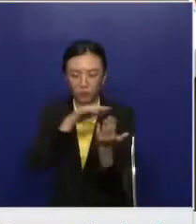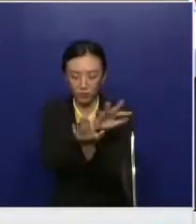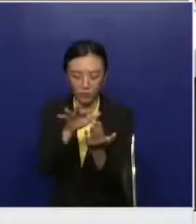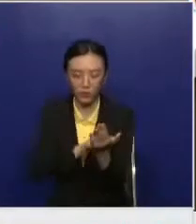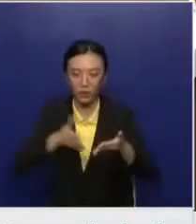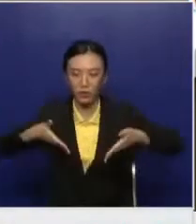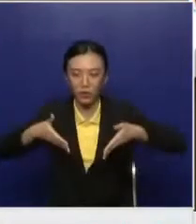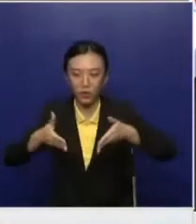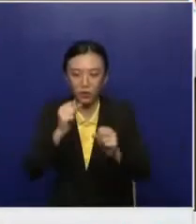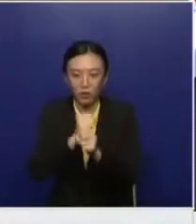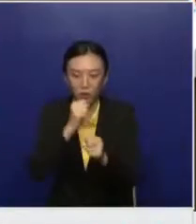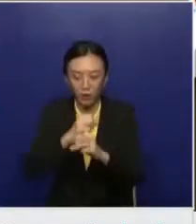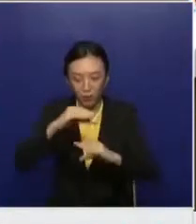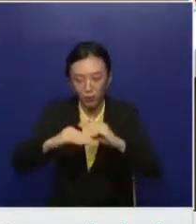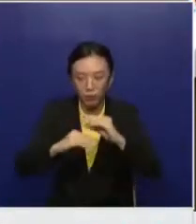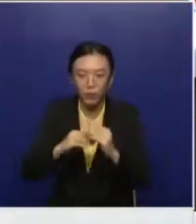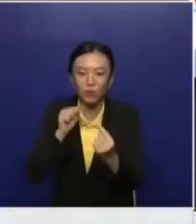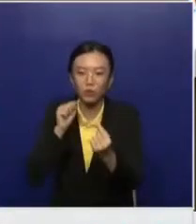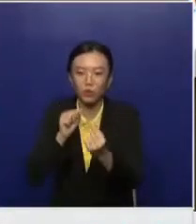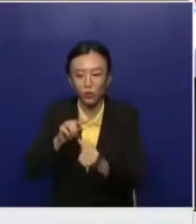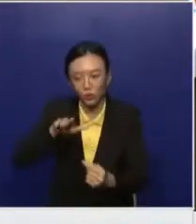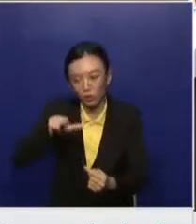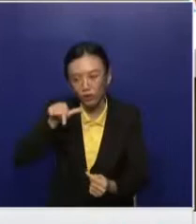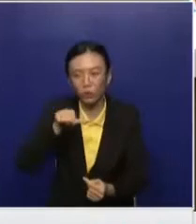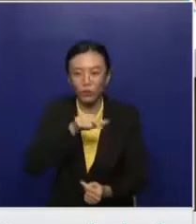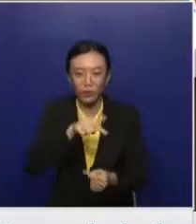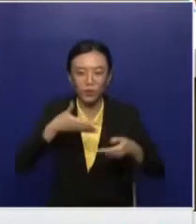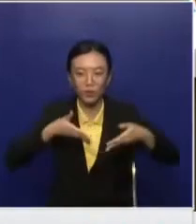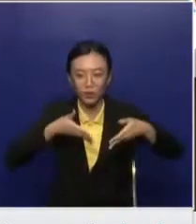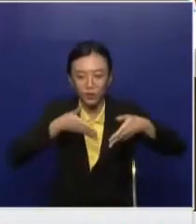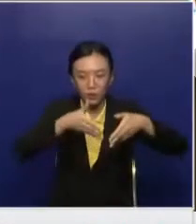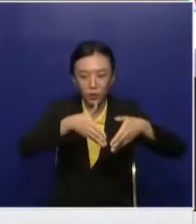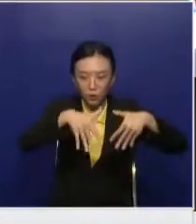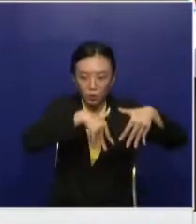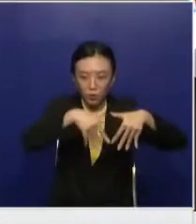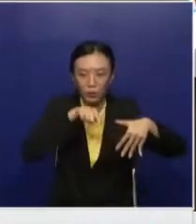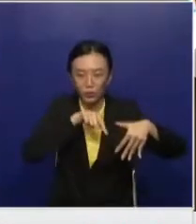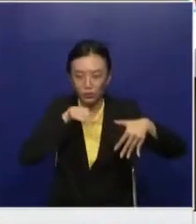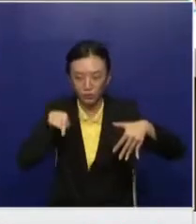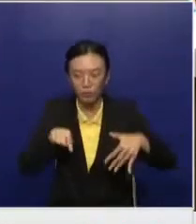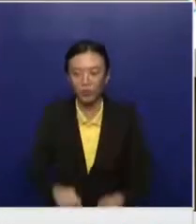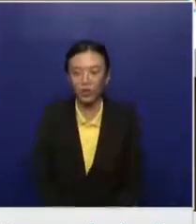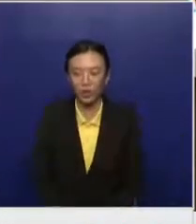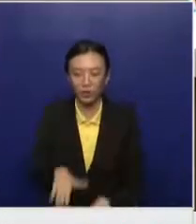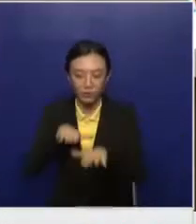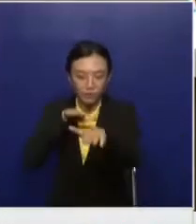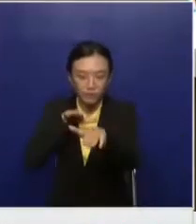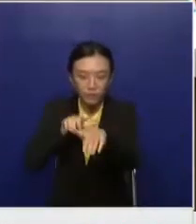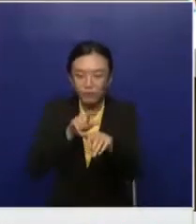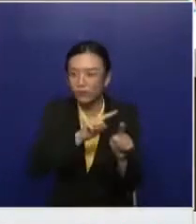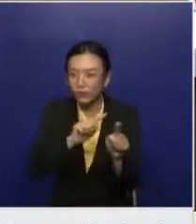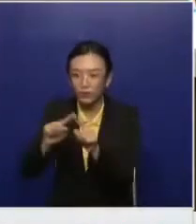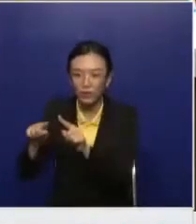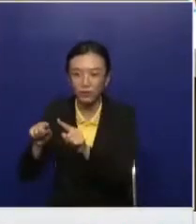างทั้งถนนหลวงและก็ถนนชนบทนะครับเป็นจำนวนมากอุบัติเหตุส่วนใหญ่นะ